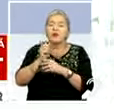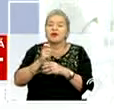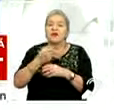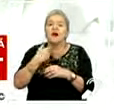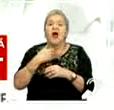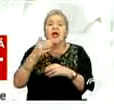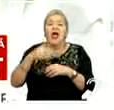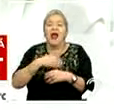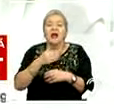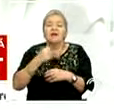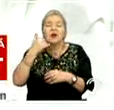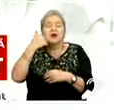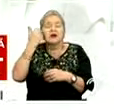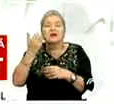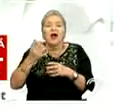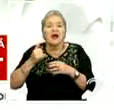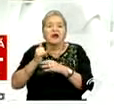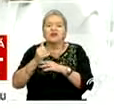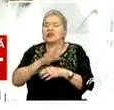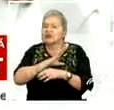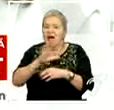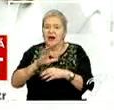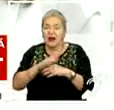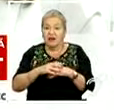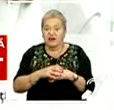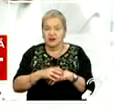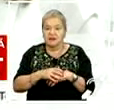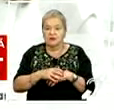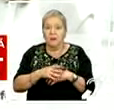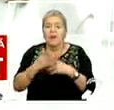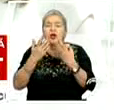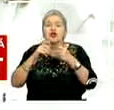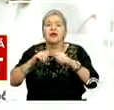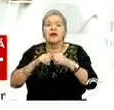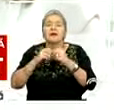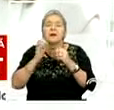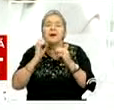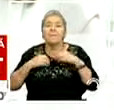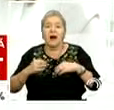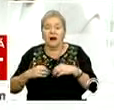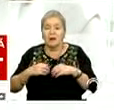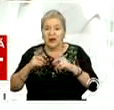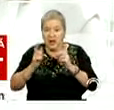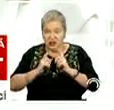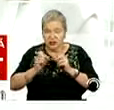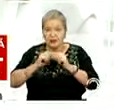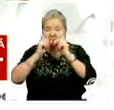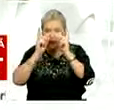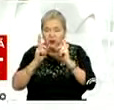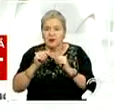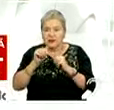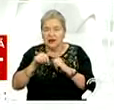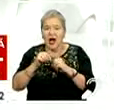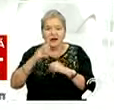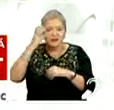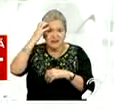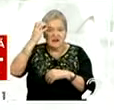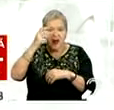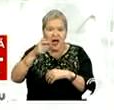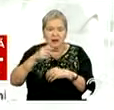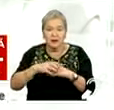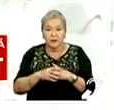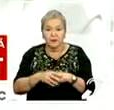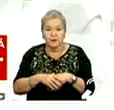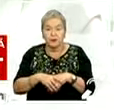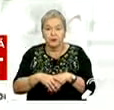Colega mea, Alina Sorocean, urmărește ce se întâmplă în Parlament. Alina, bun găsit, să ne așteptăm la vreo surpriză azi în plenul Senatului.